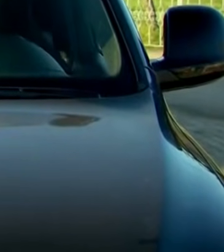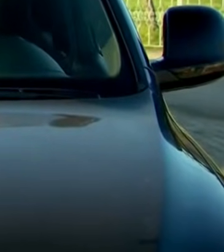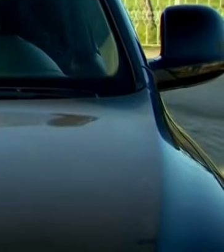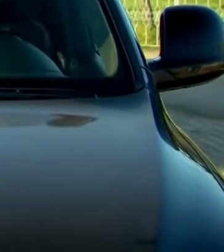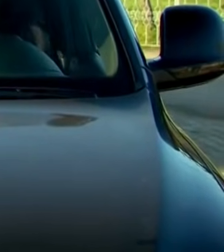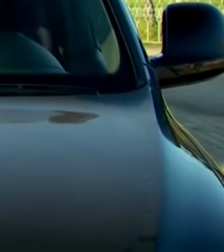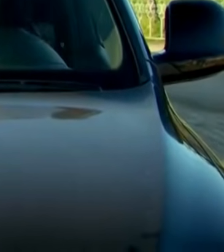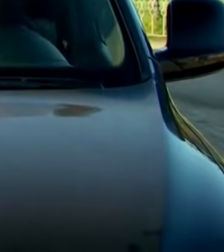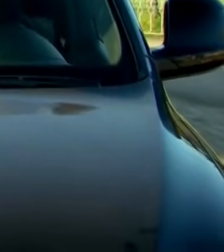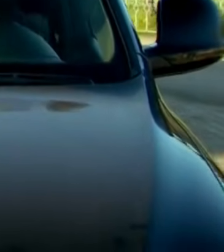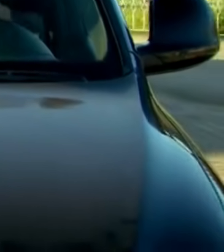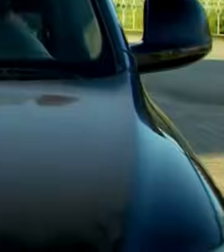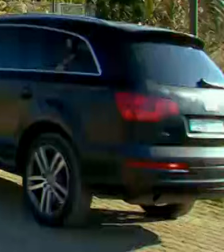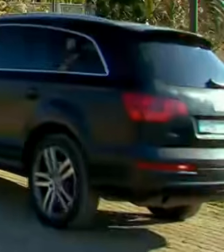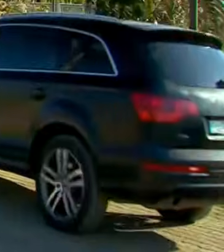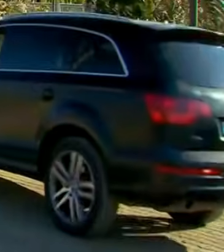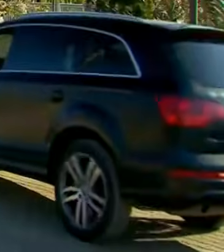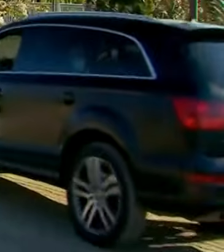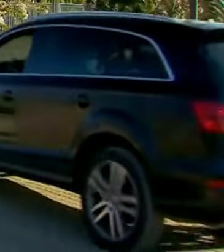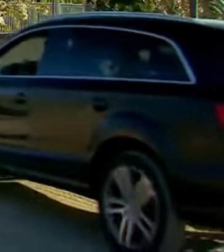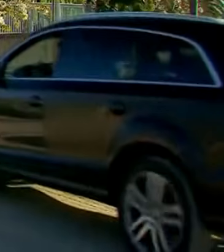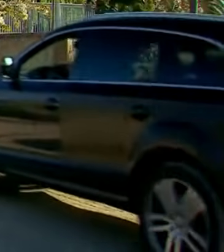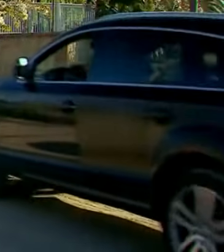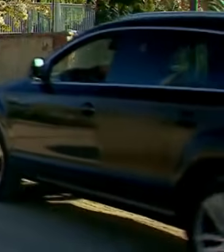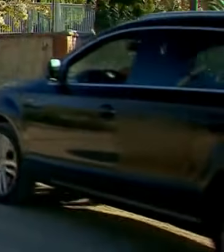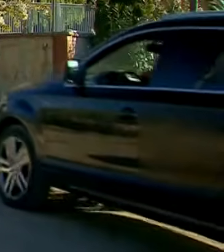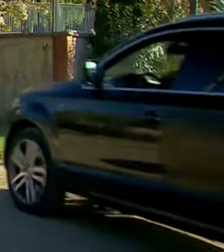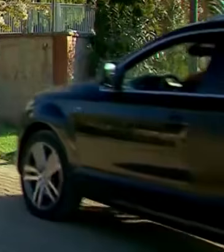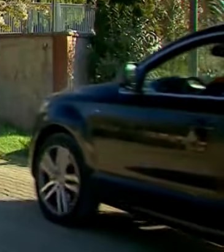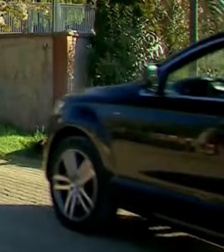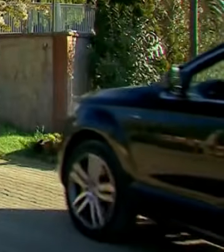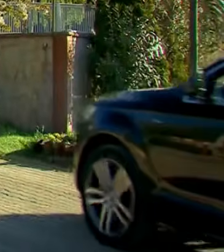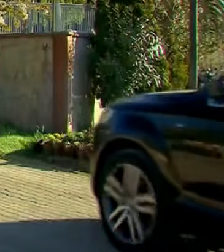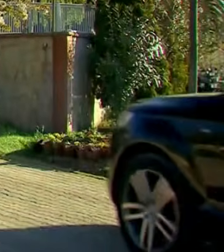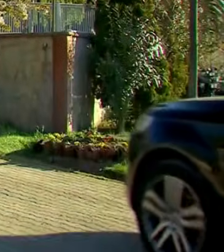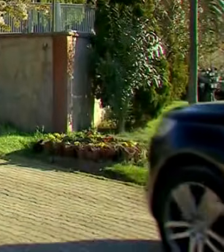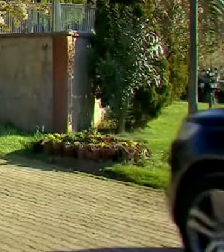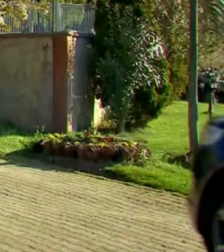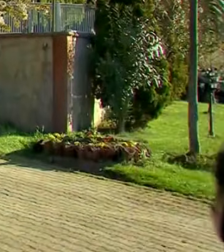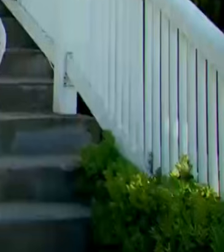düşünüyor. Sarp ağır ağır garajdan çıkarken Şükrü meraklı gözlerle arkasından bakmakta.